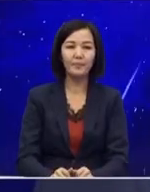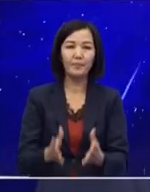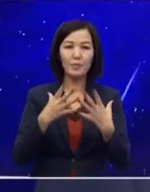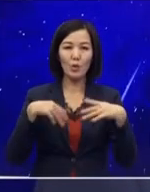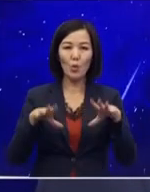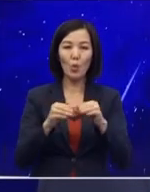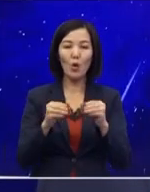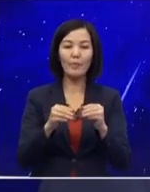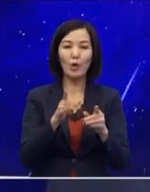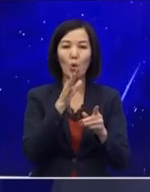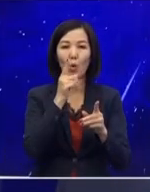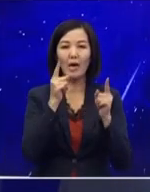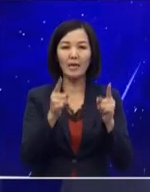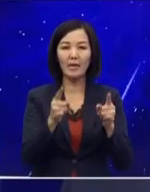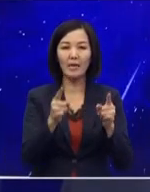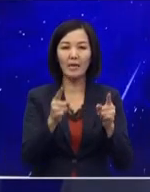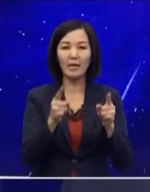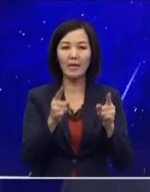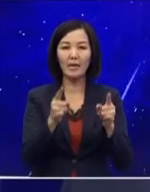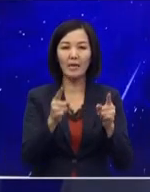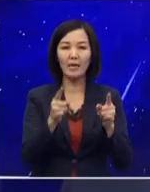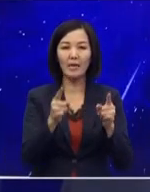Қоғамдық көліктің уақыты кешкі сағат.